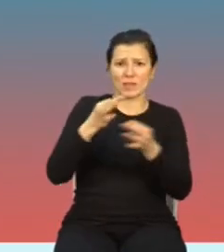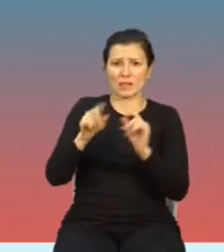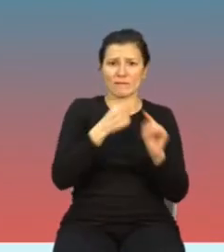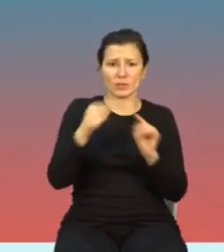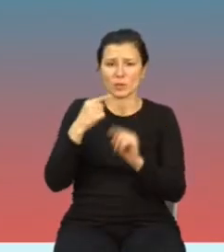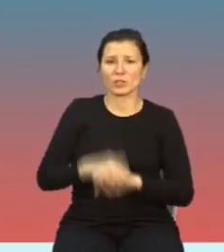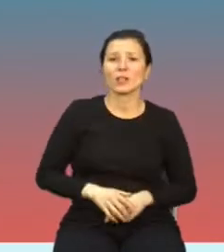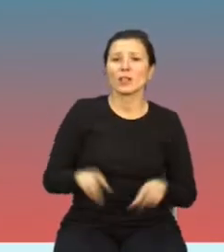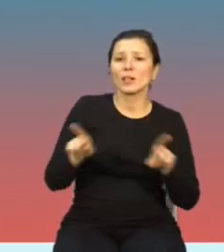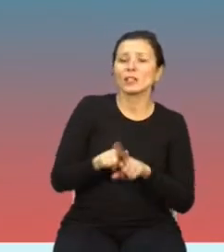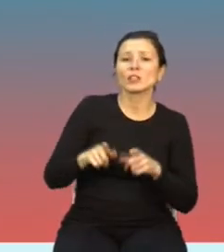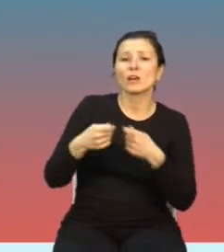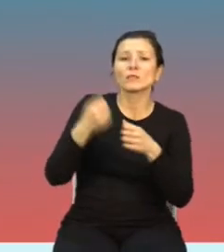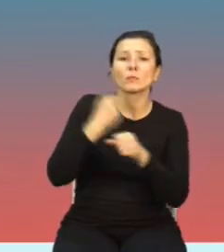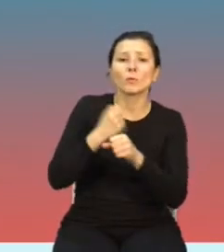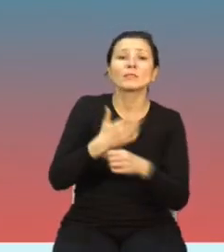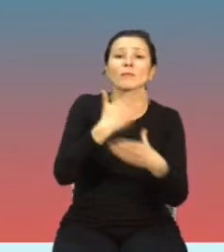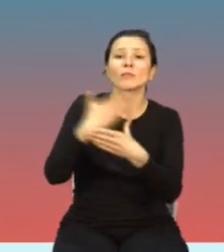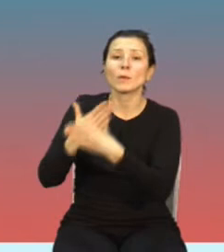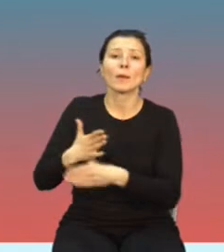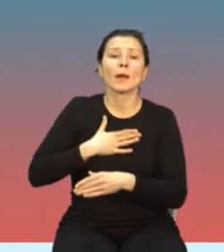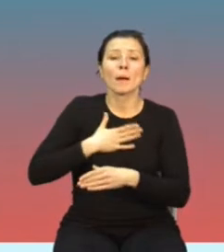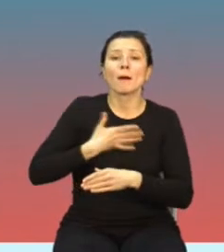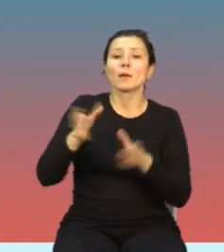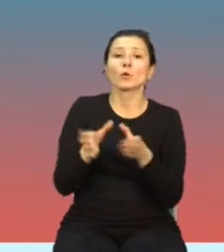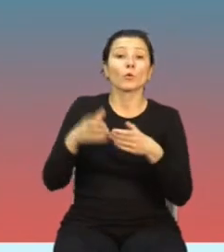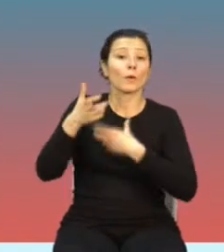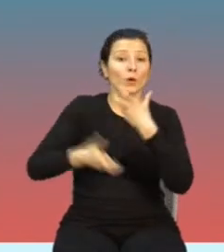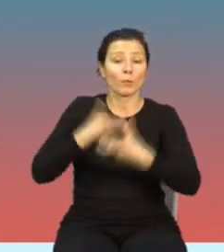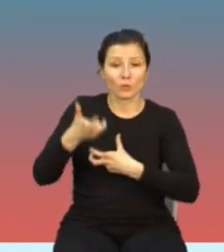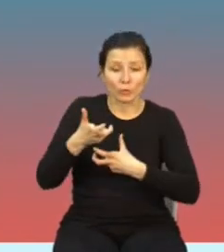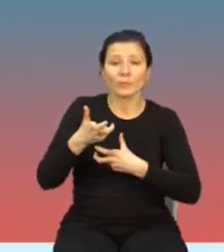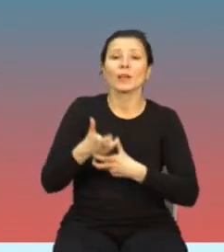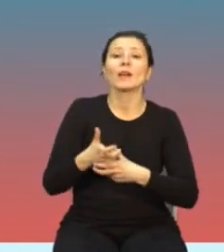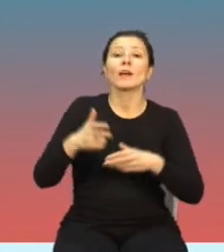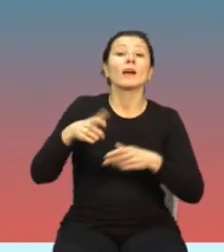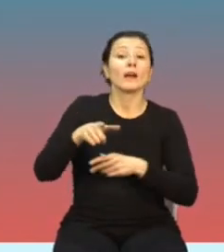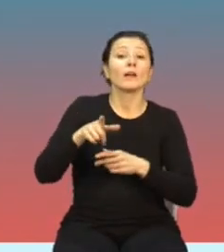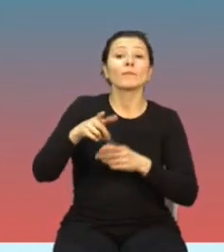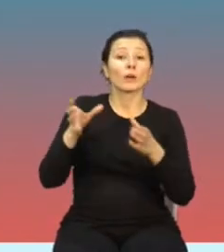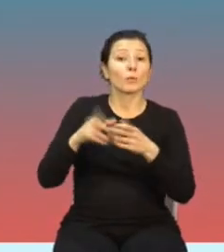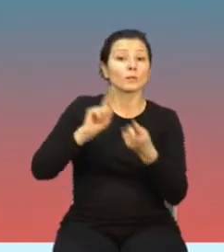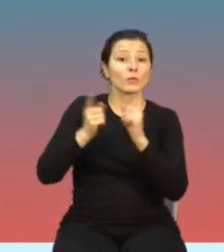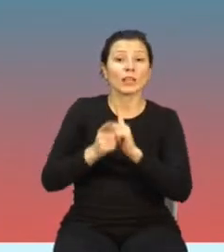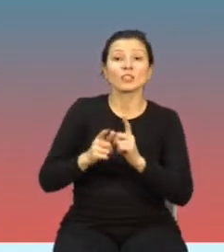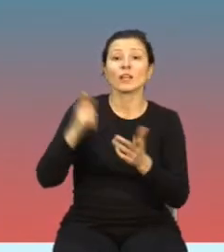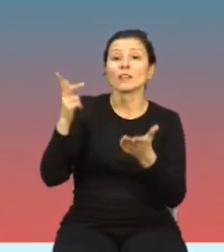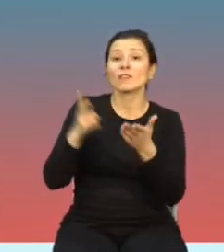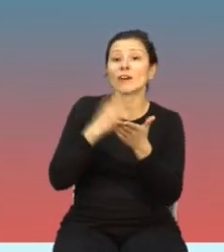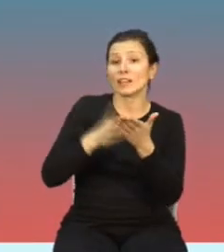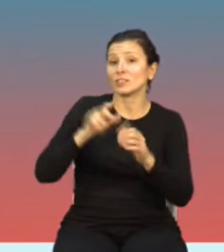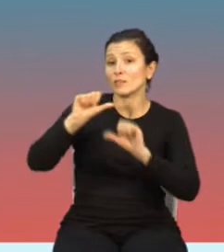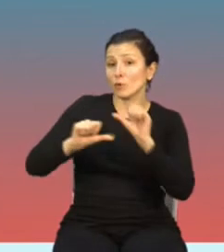czyli mamy na przykład grupę roboczą pod przewodnictwem ENCOM-u. Ta grupa spotyka się dwa razy do roku i w tej grupie mamy przedstawicieli DSA,